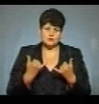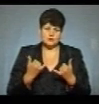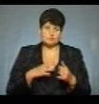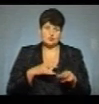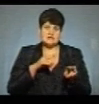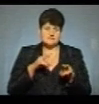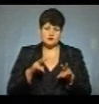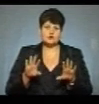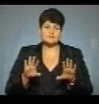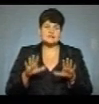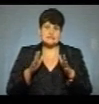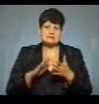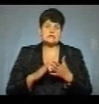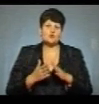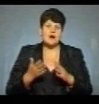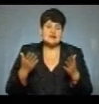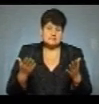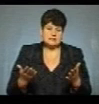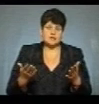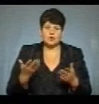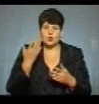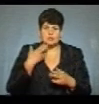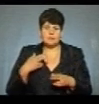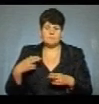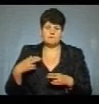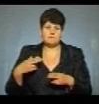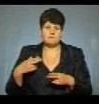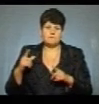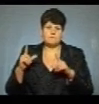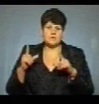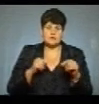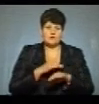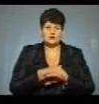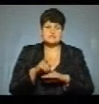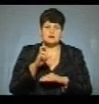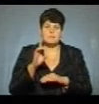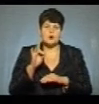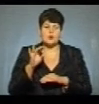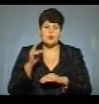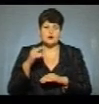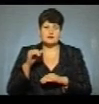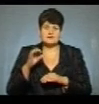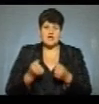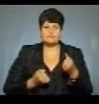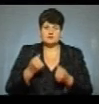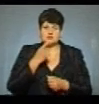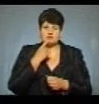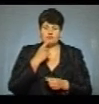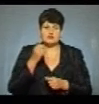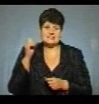свідком такої ситуації, коли проїжджала по вулиці Бродівській і автомобіль на червоне світло